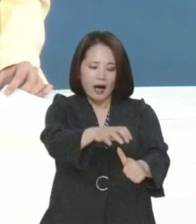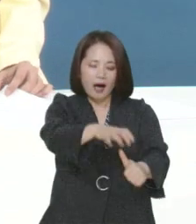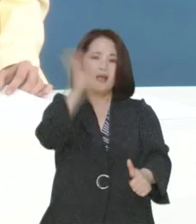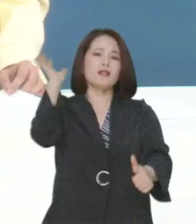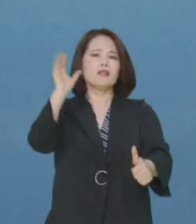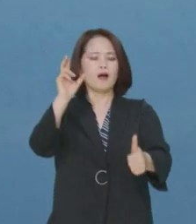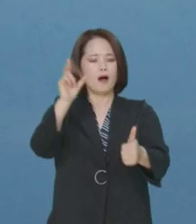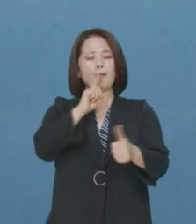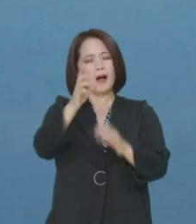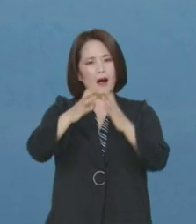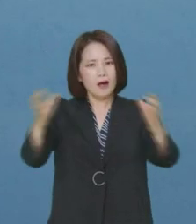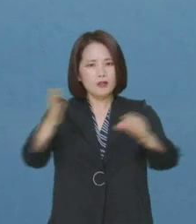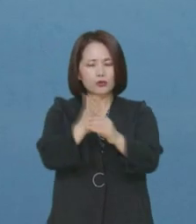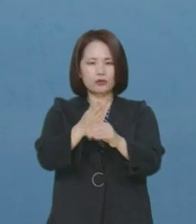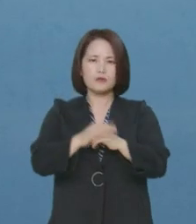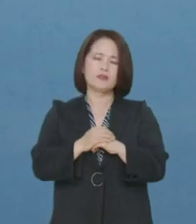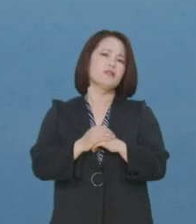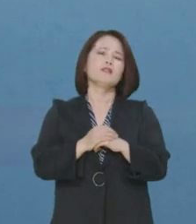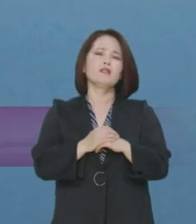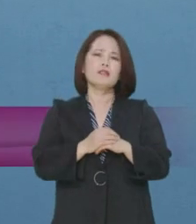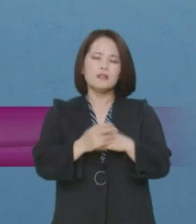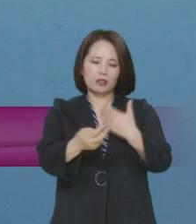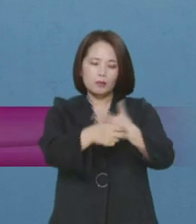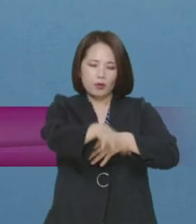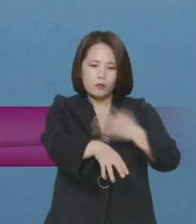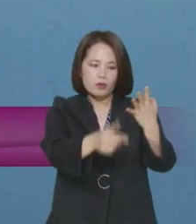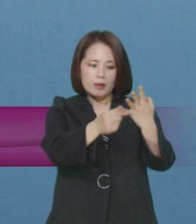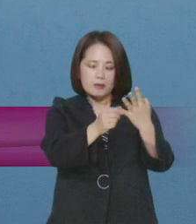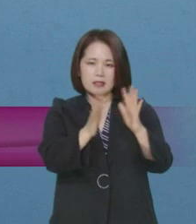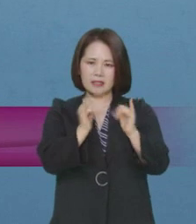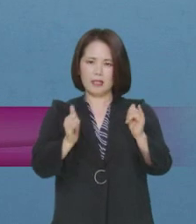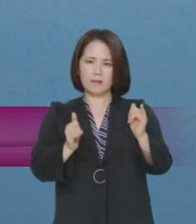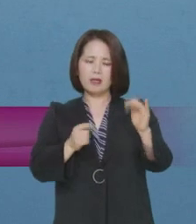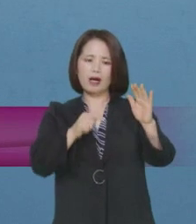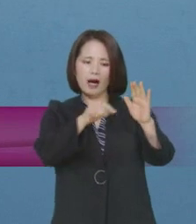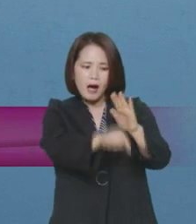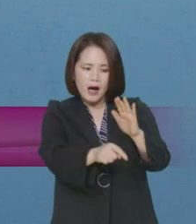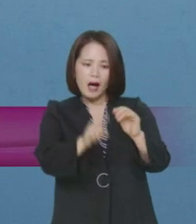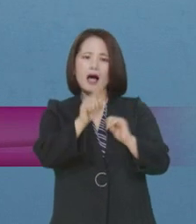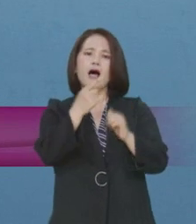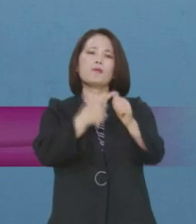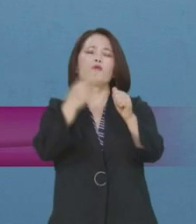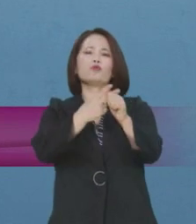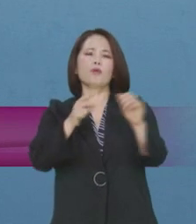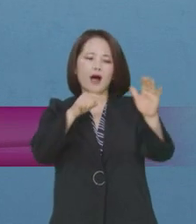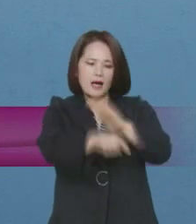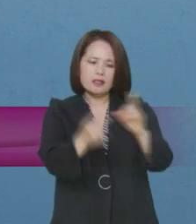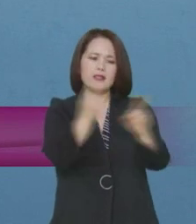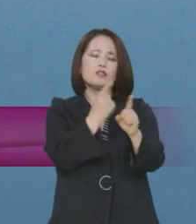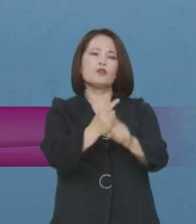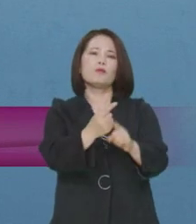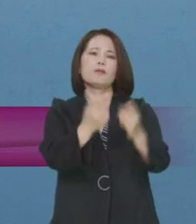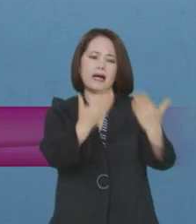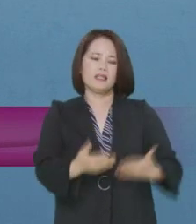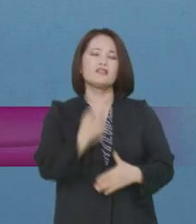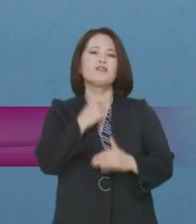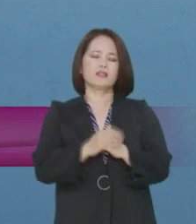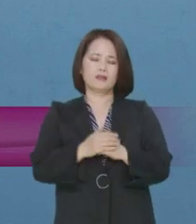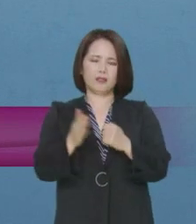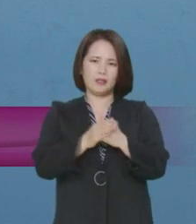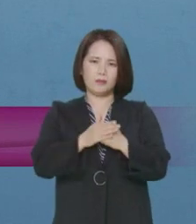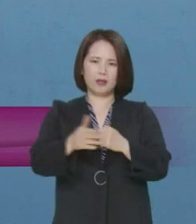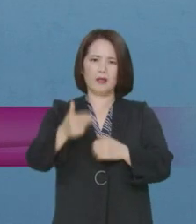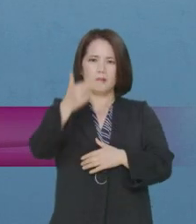하죠 왜 말씀하신 병원은 네번째 확진 환자가 두 채나 진료를 받은 것입니다 그래서 평택시 보 건설은